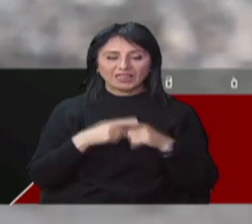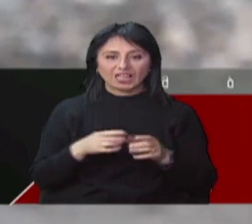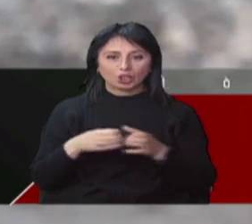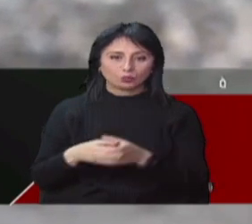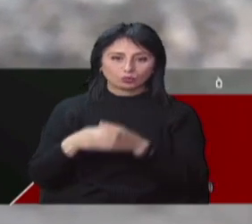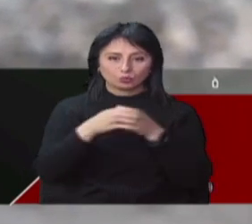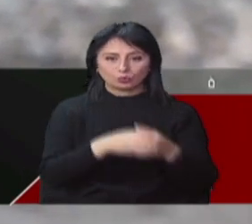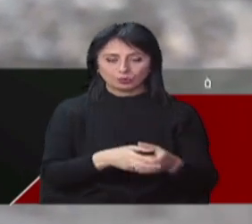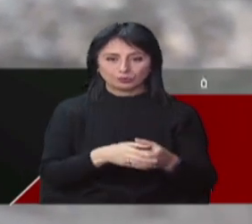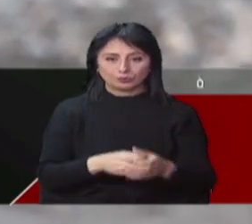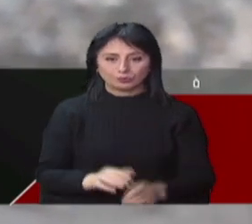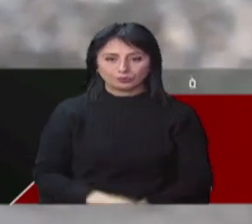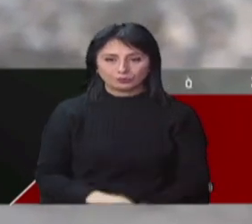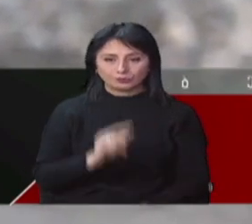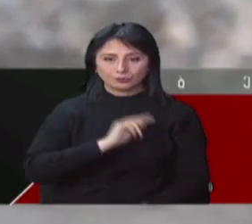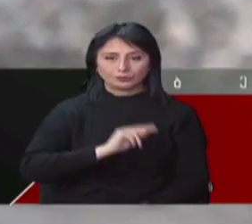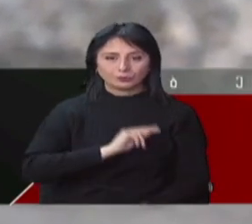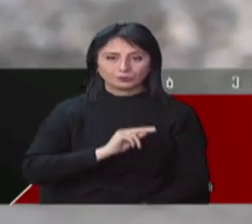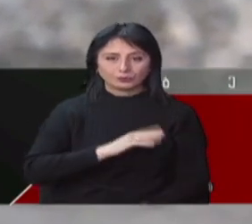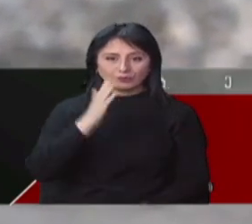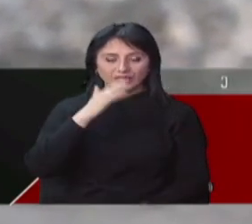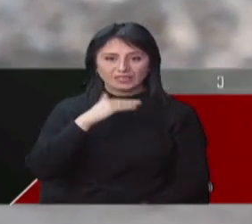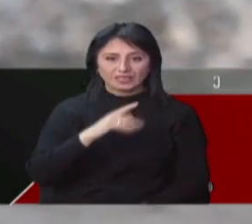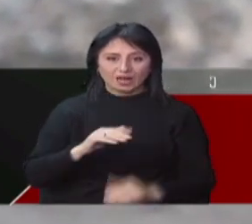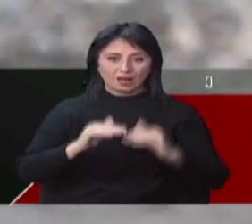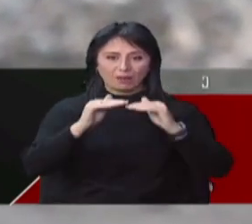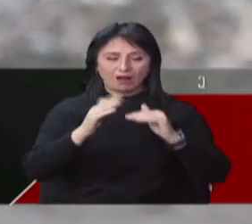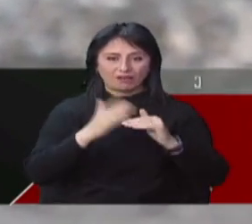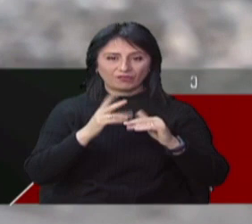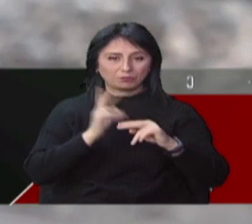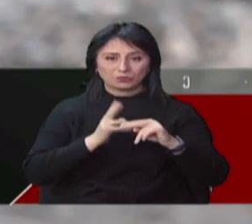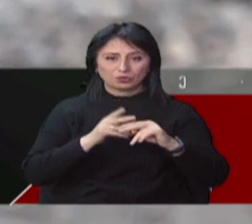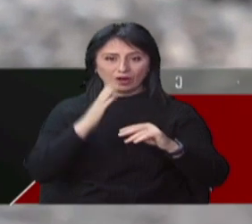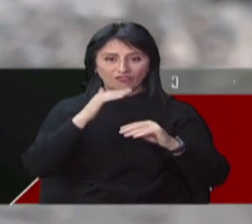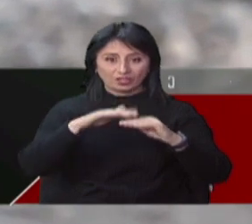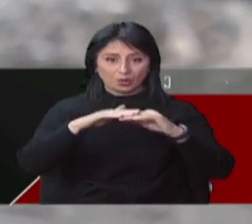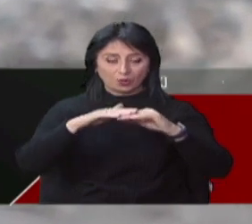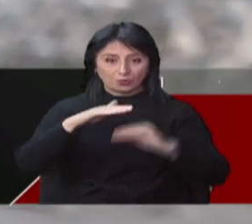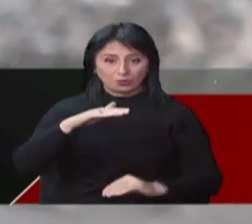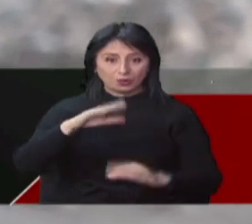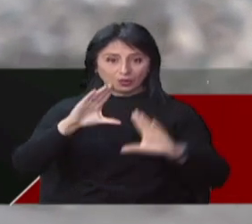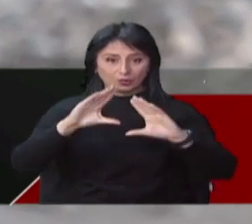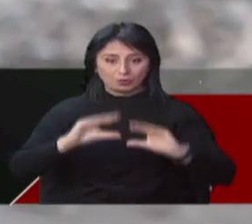جوبه بس مشاوبة تقالي إسه مغالية داروغوز كي ساشوالي بموغوز سيما وكي